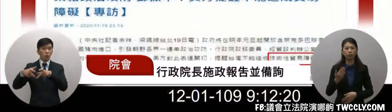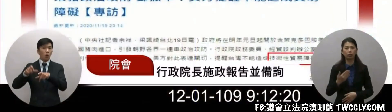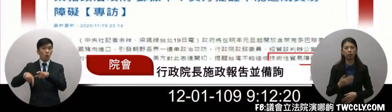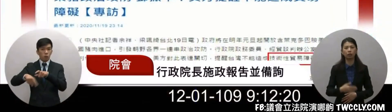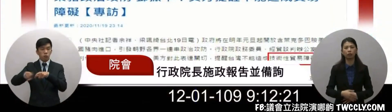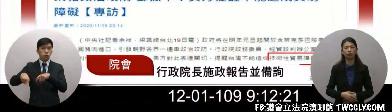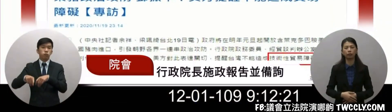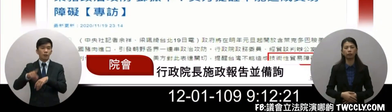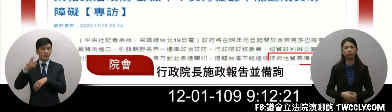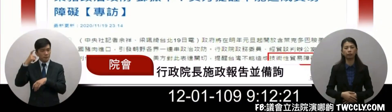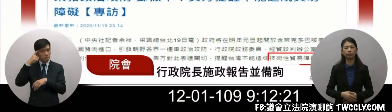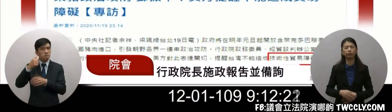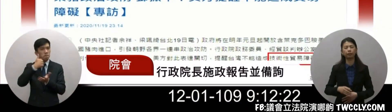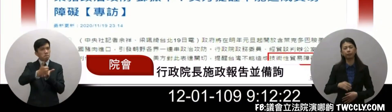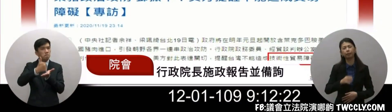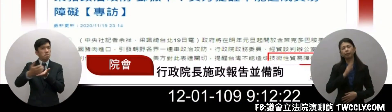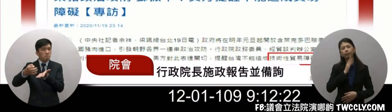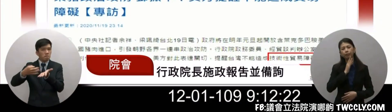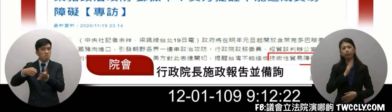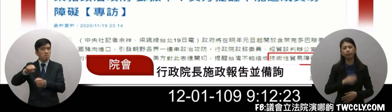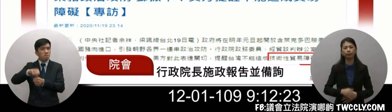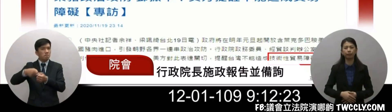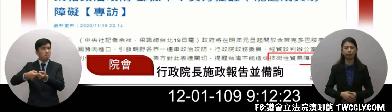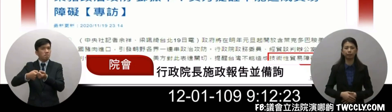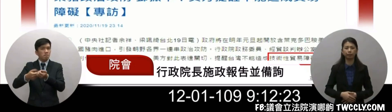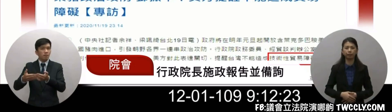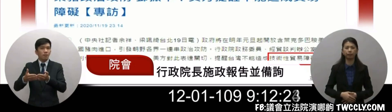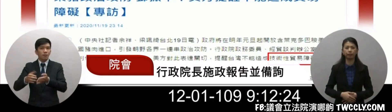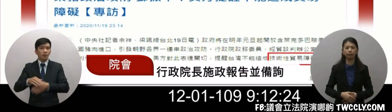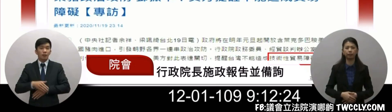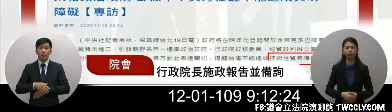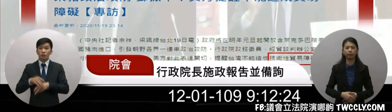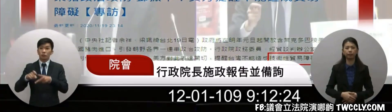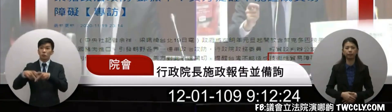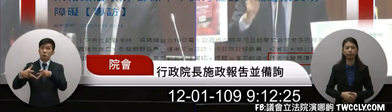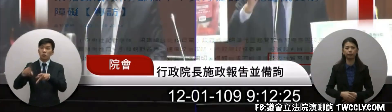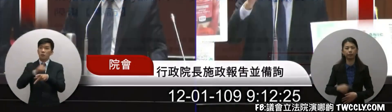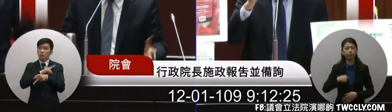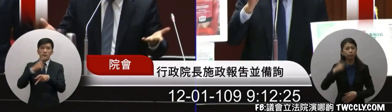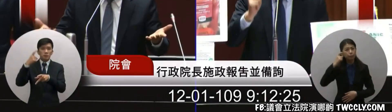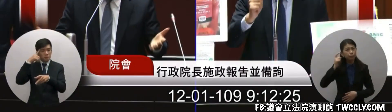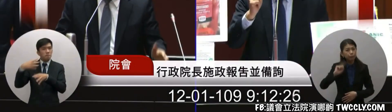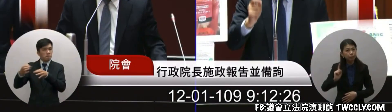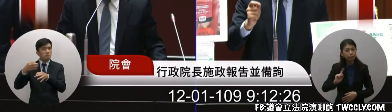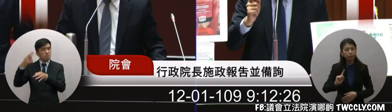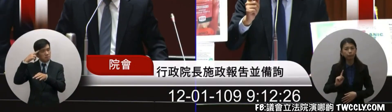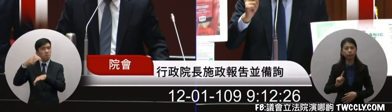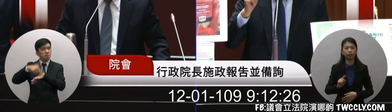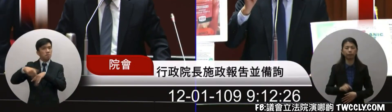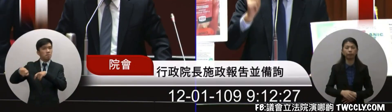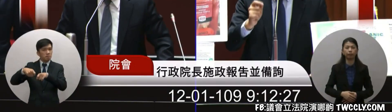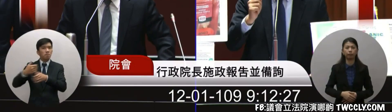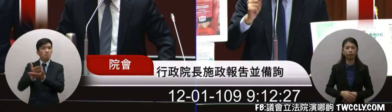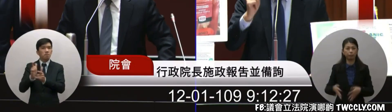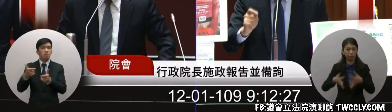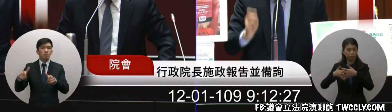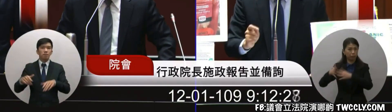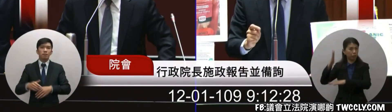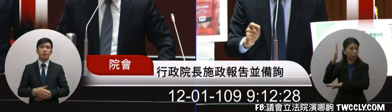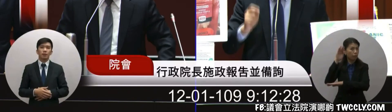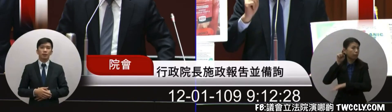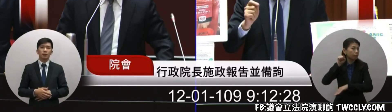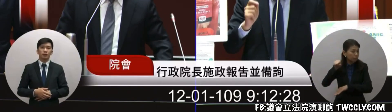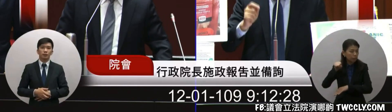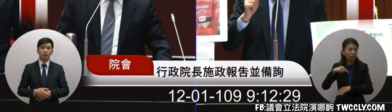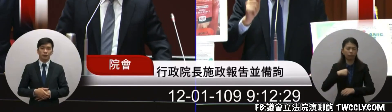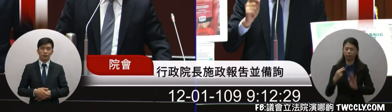于销路， 对， 他要怎么样子，那是厂商做生意。但是 就是说，我的意思是说， 这都可以的， 我们可以明显的看到，就是说美国的政府部